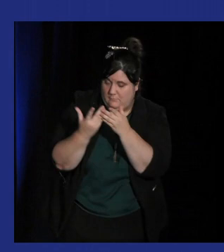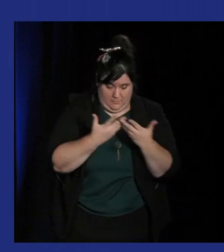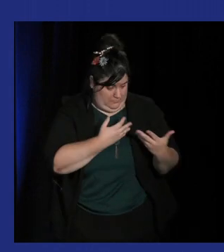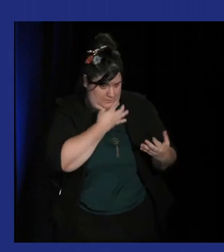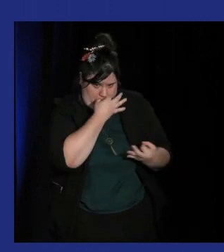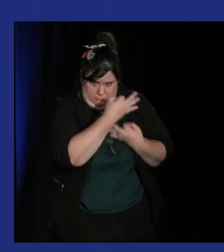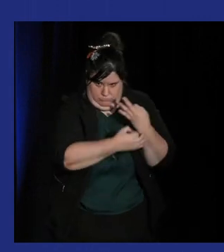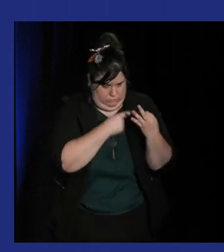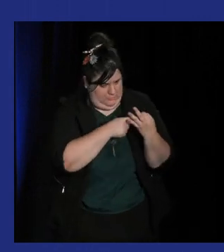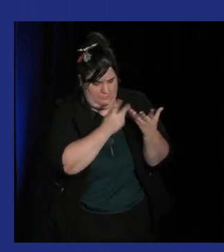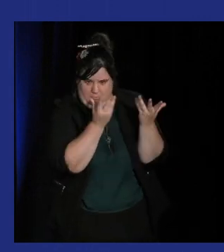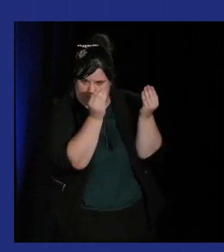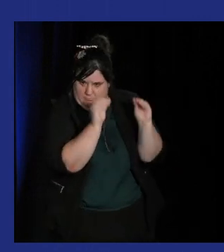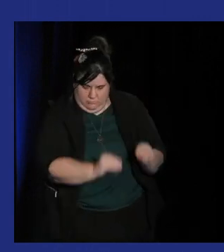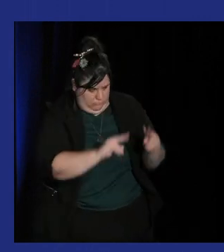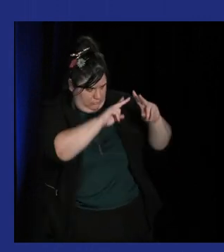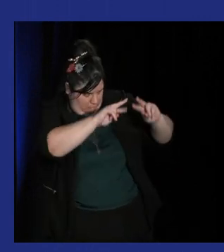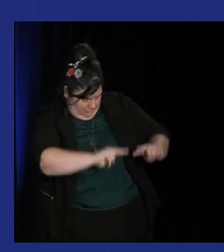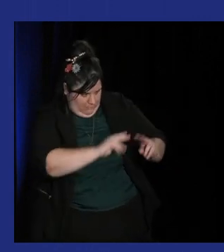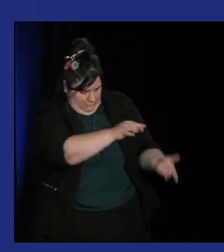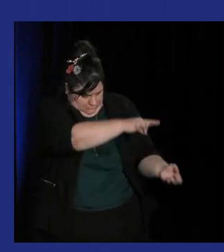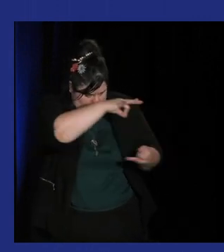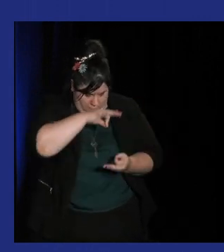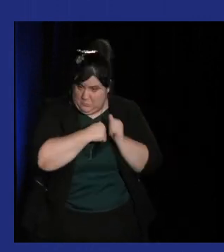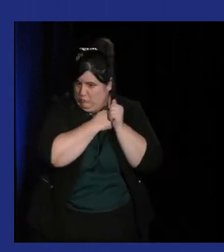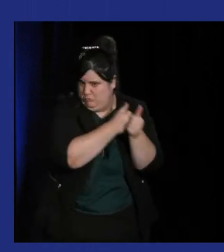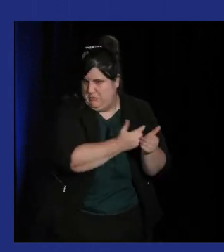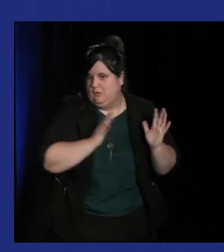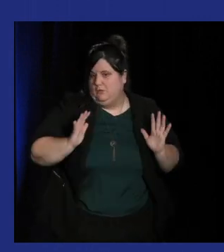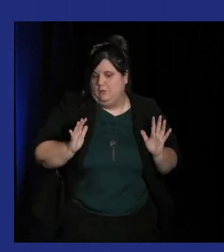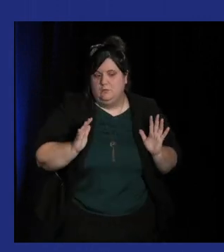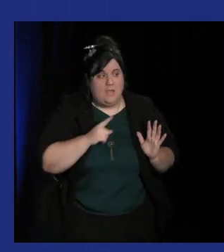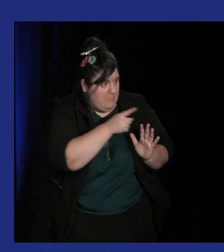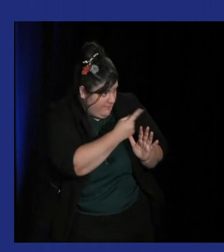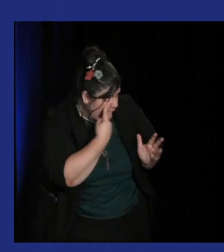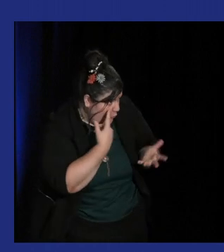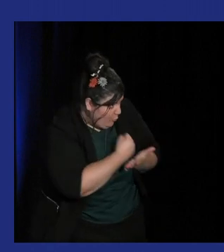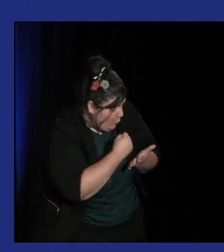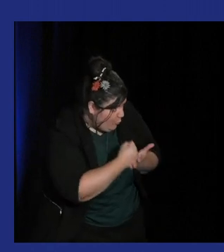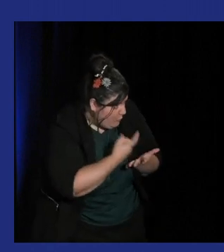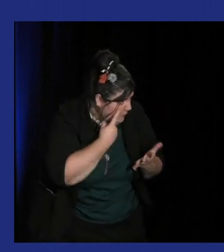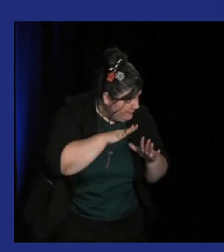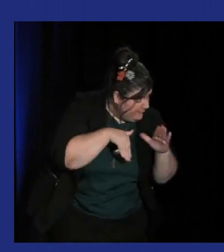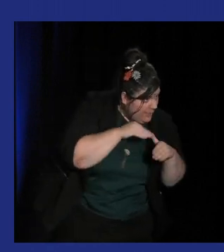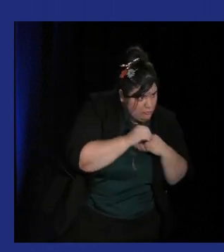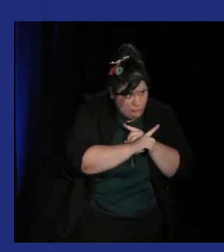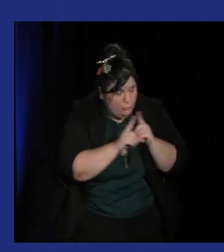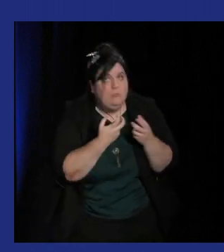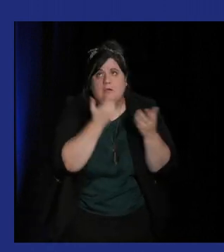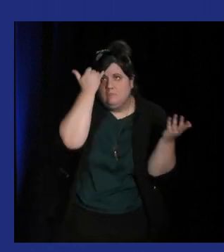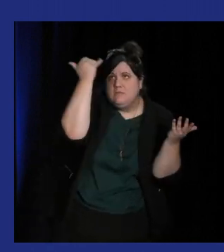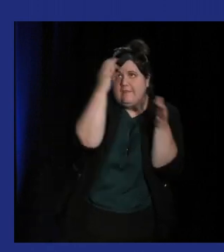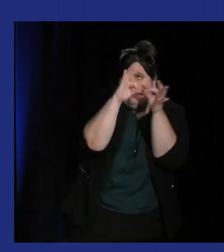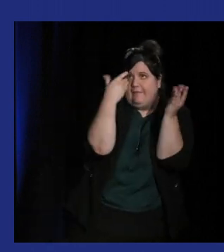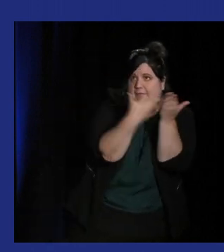designers puis au moment où je où ils vont vouloir tester les choses voir si leur idée sont